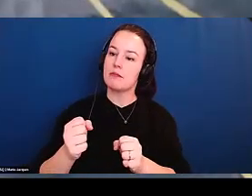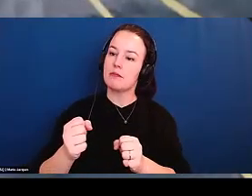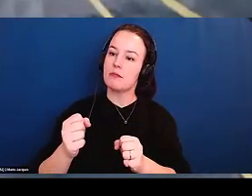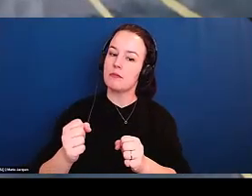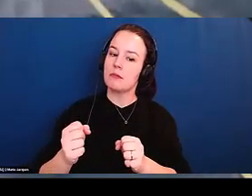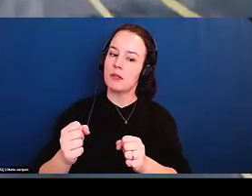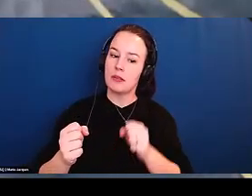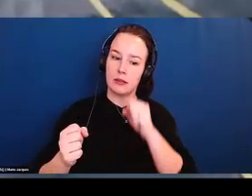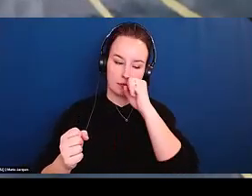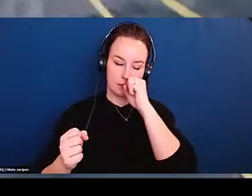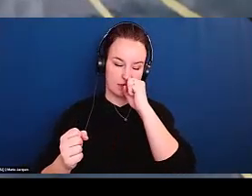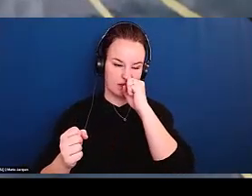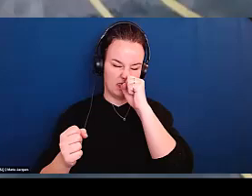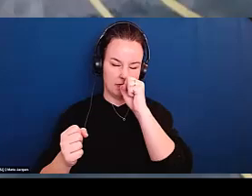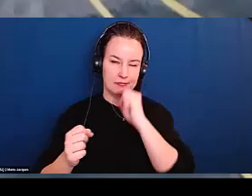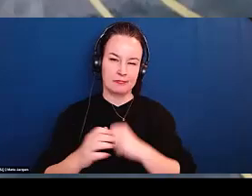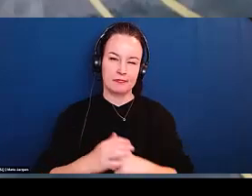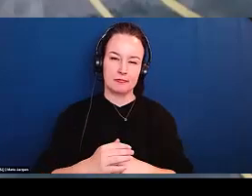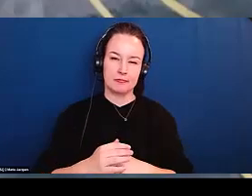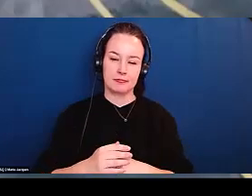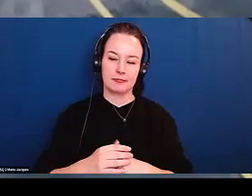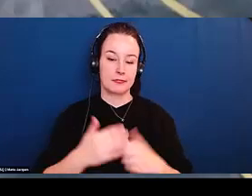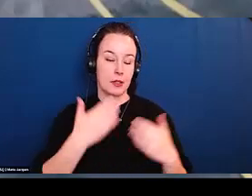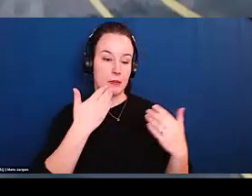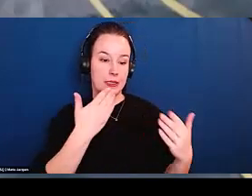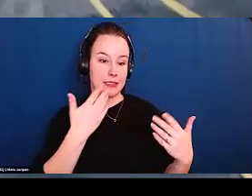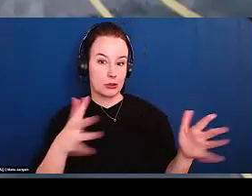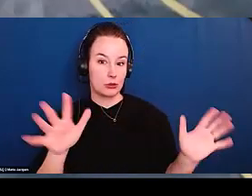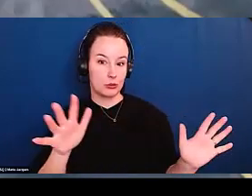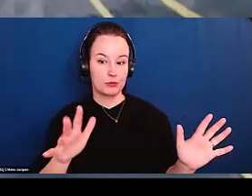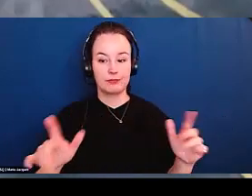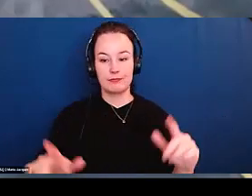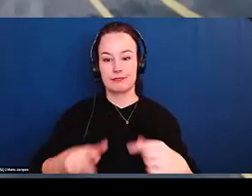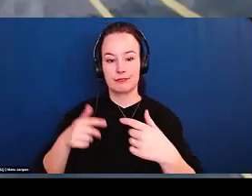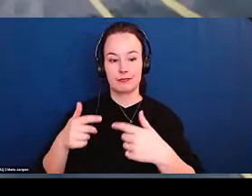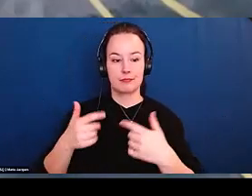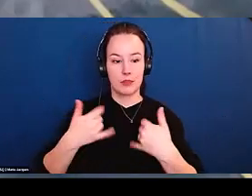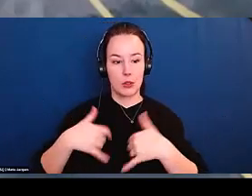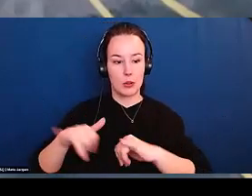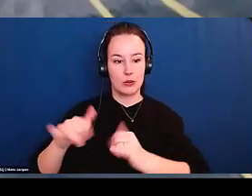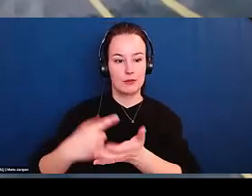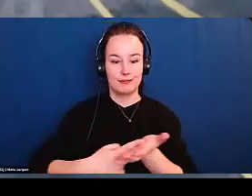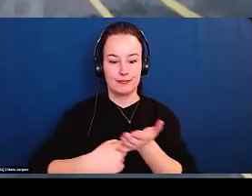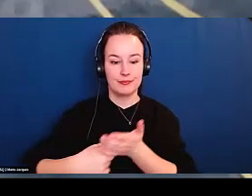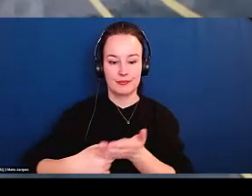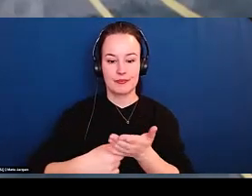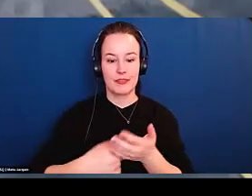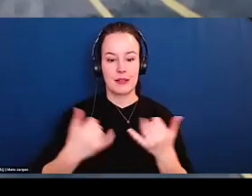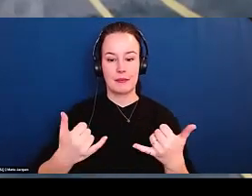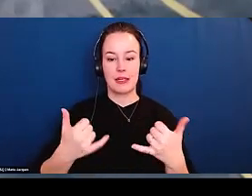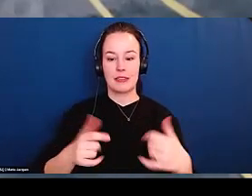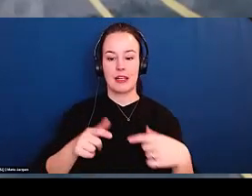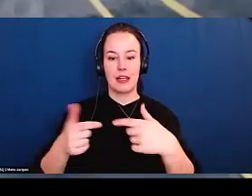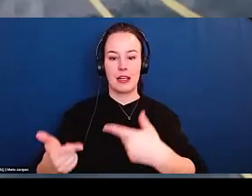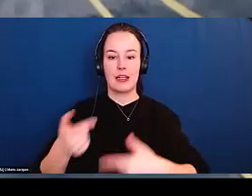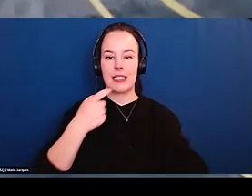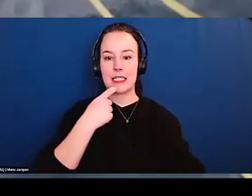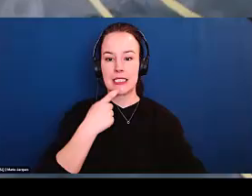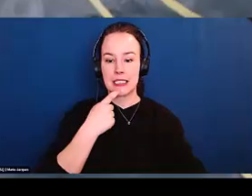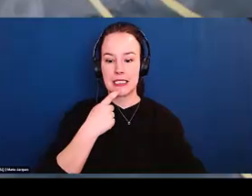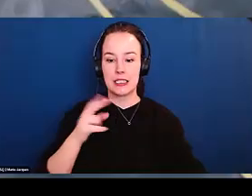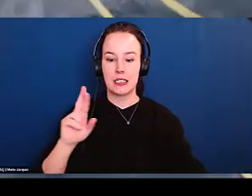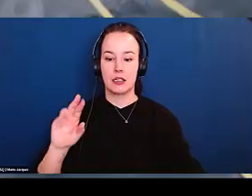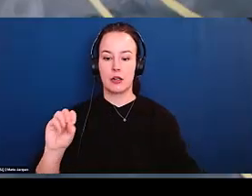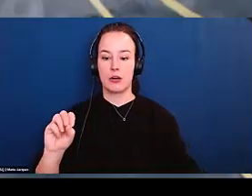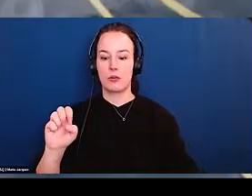ces communautés là où elles sont, encore une fois. Merci, c'est tout pour moi. Nous allons continuer avec cette discussion. Je vais maintenant donner la